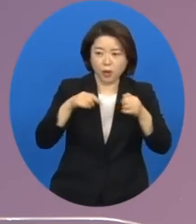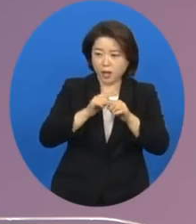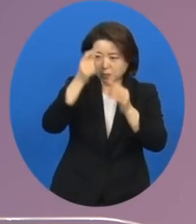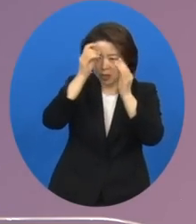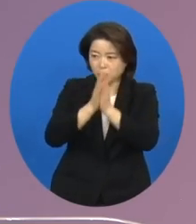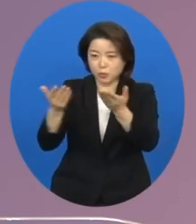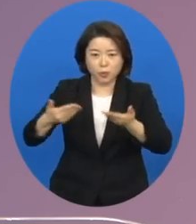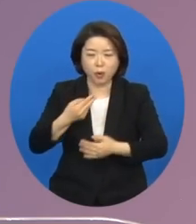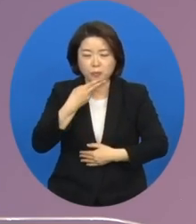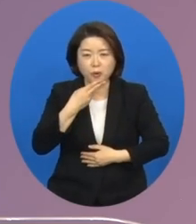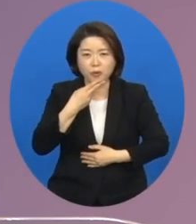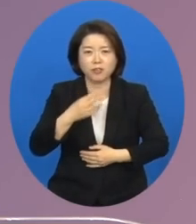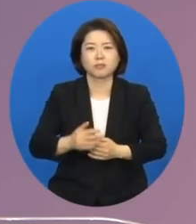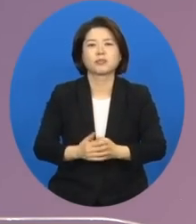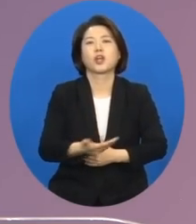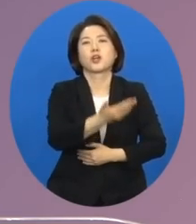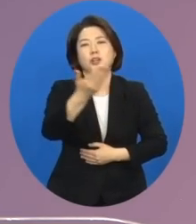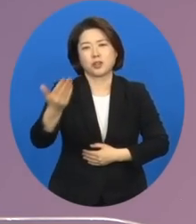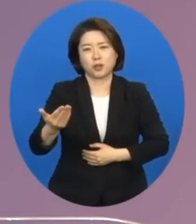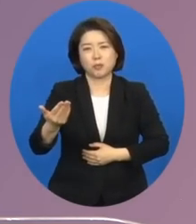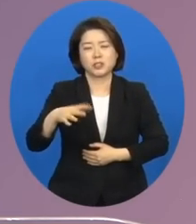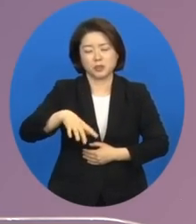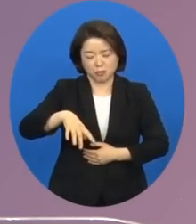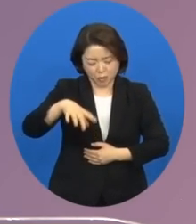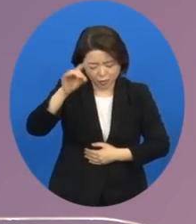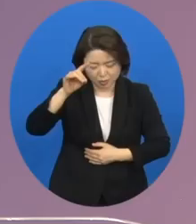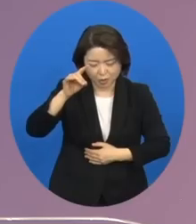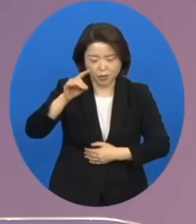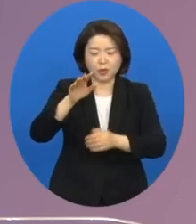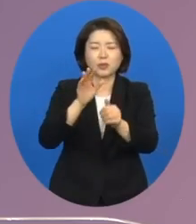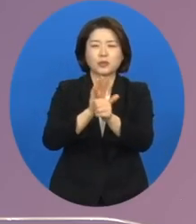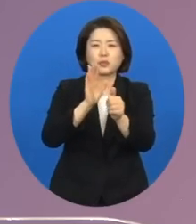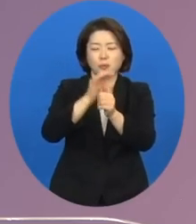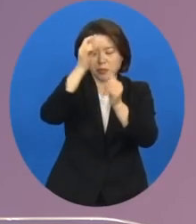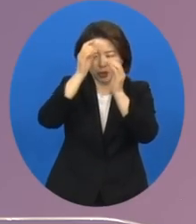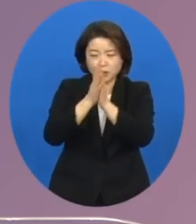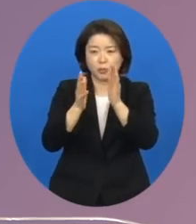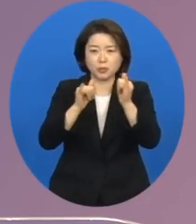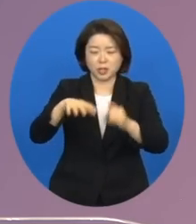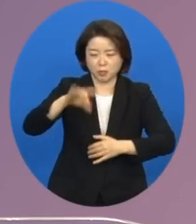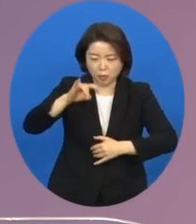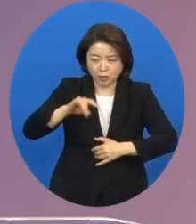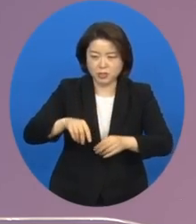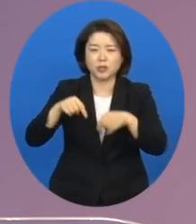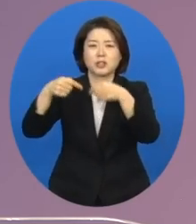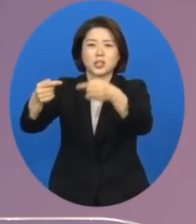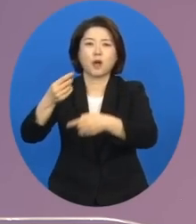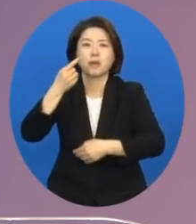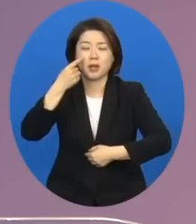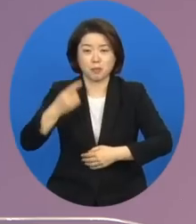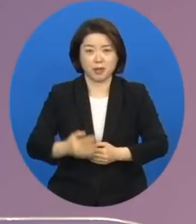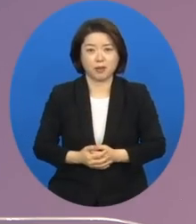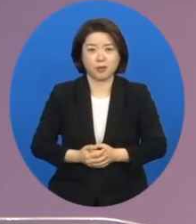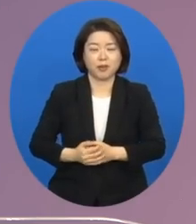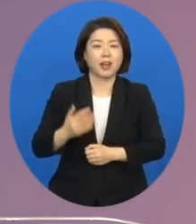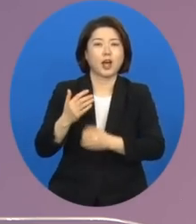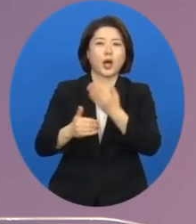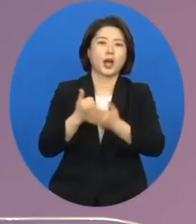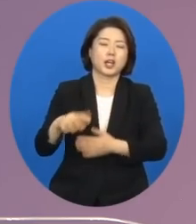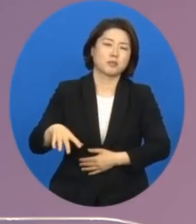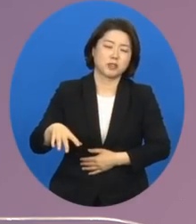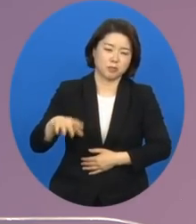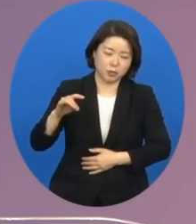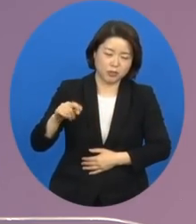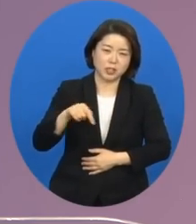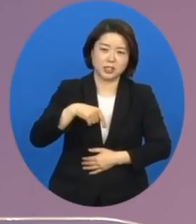여러분이 중보기도자로 먼저 손을 내밀어 보세요 하나님께서는이 일을 통해서 주와